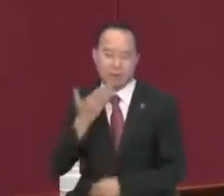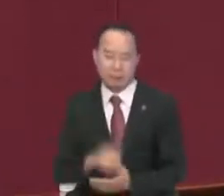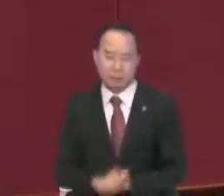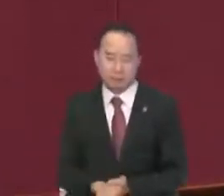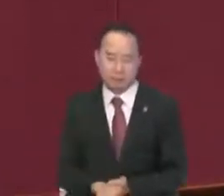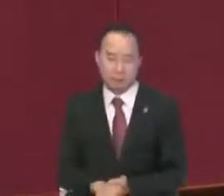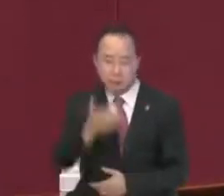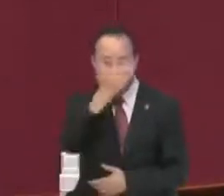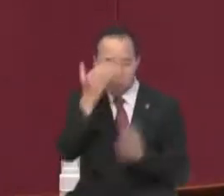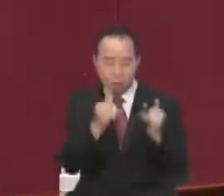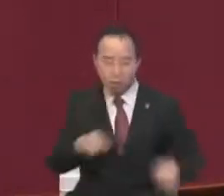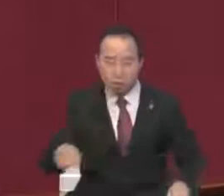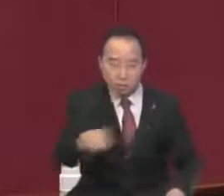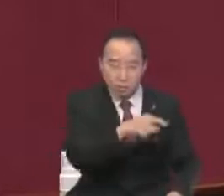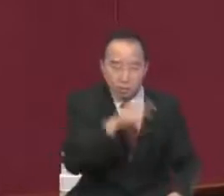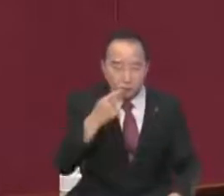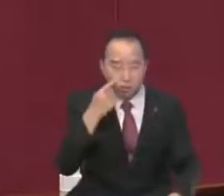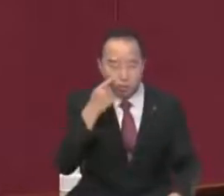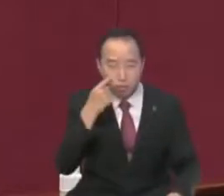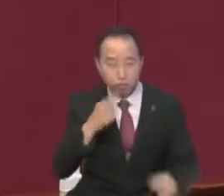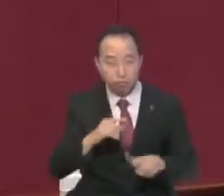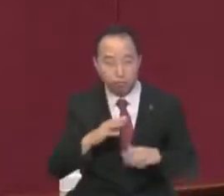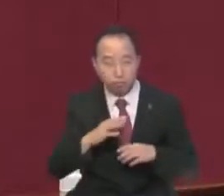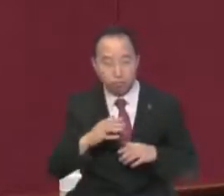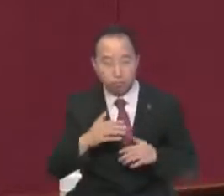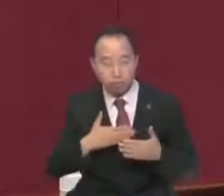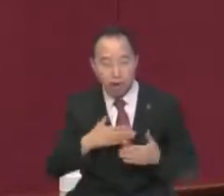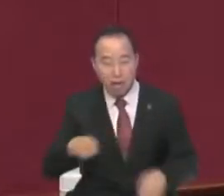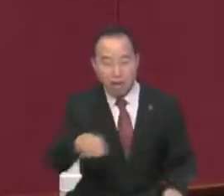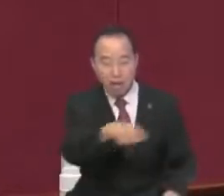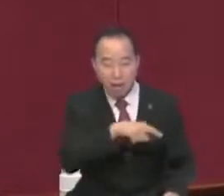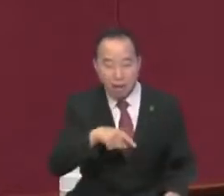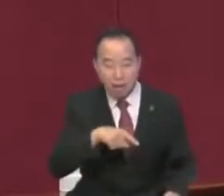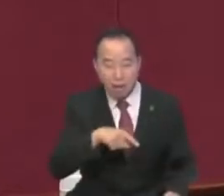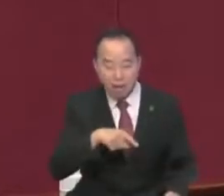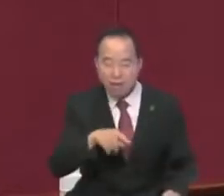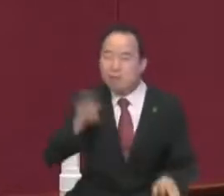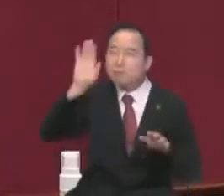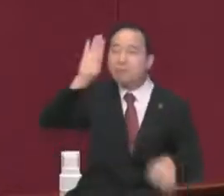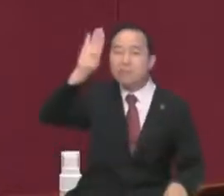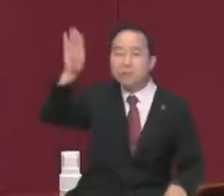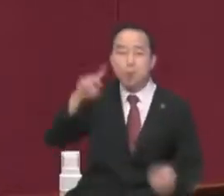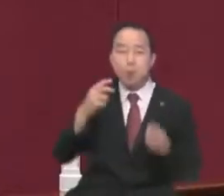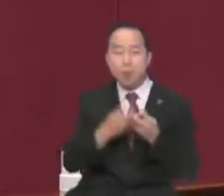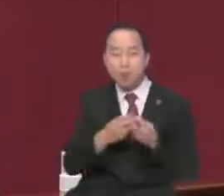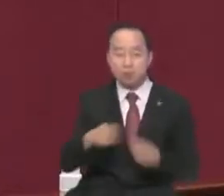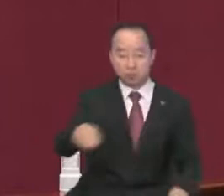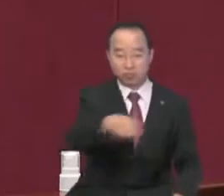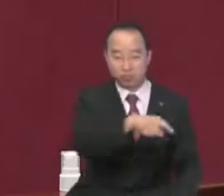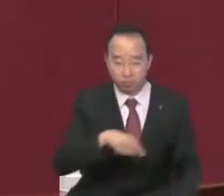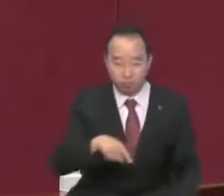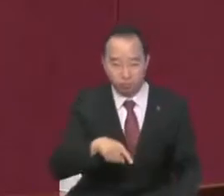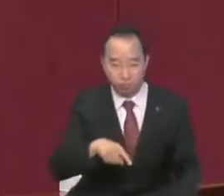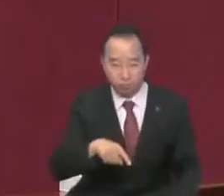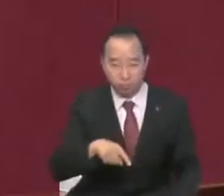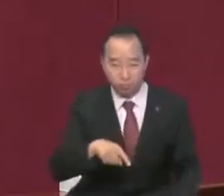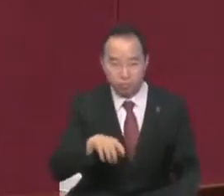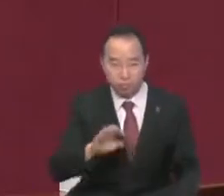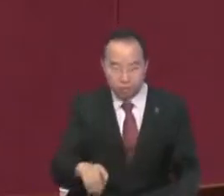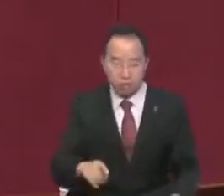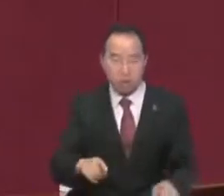불안한 눈동자는 안간힘 속에서도 미래를 향해 있습니다. 전례 없는 불평등과 기후재난에